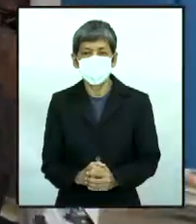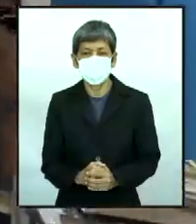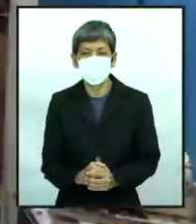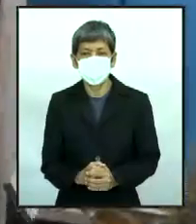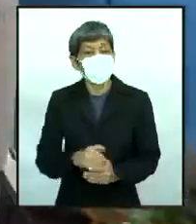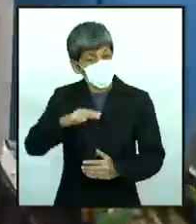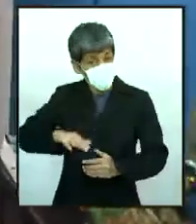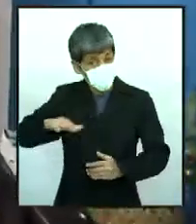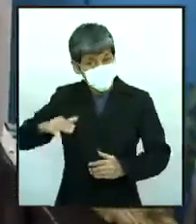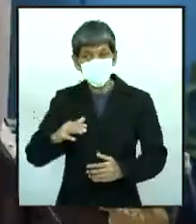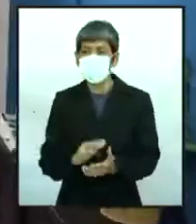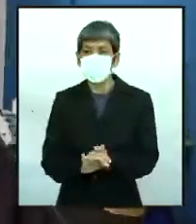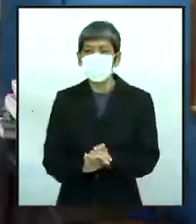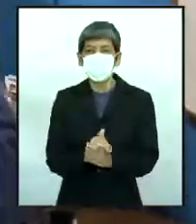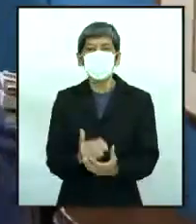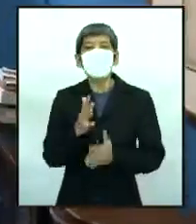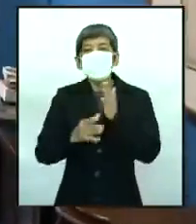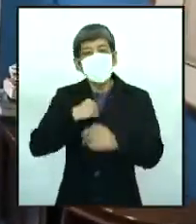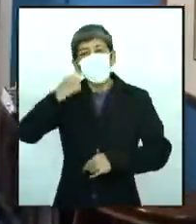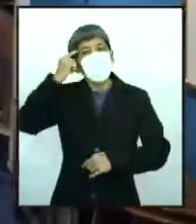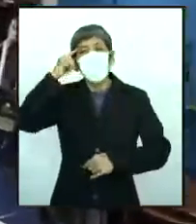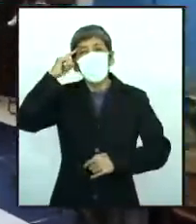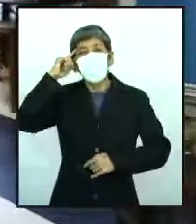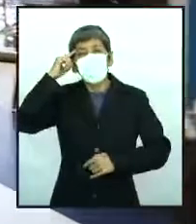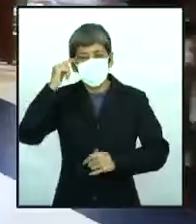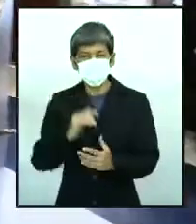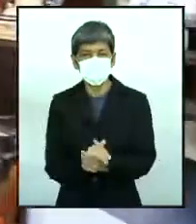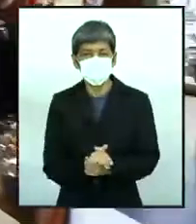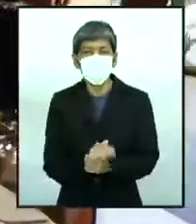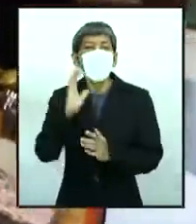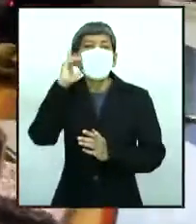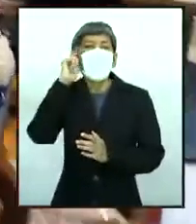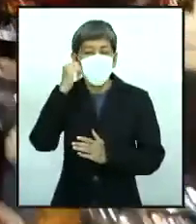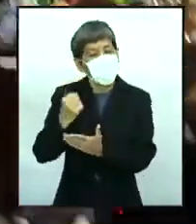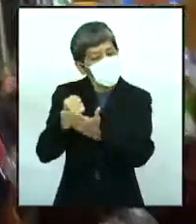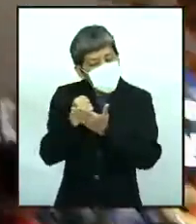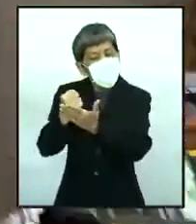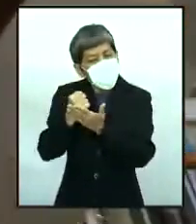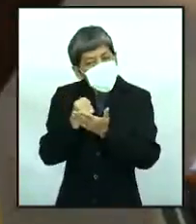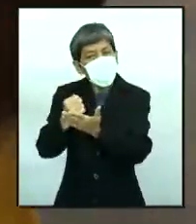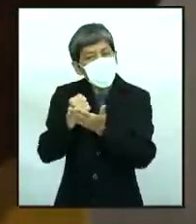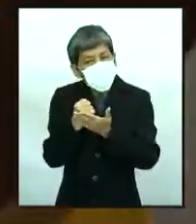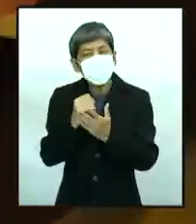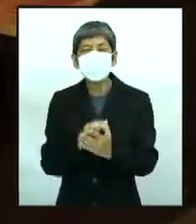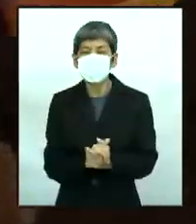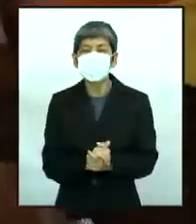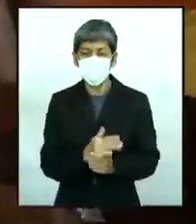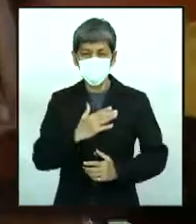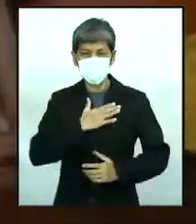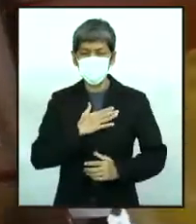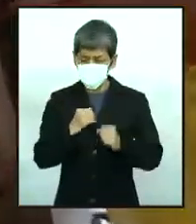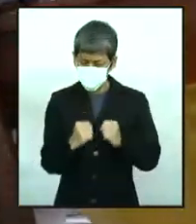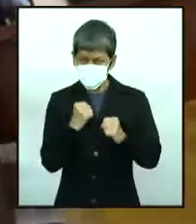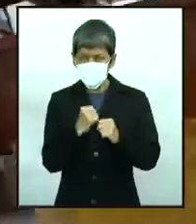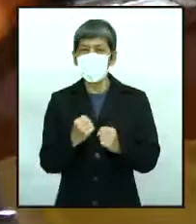เมื่อตอนเด็กๆนะครับผมยังไม่รู้ประสามือพ่อแม่ก็ช่วยเหลือผมนะครับผมก็พยาย